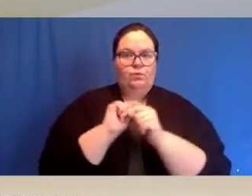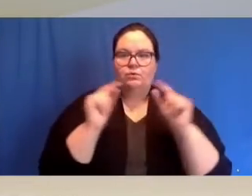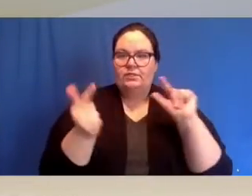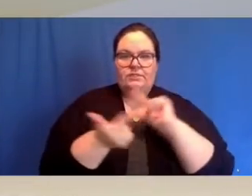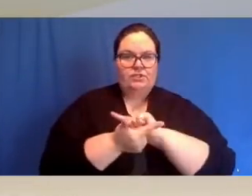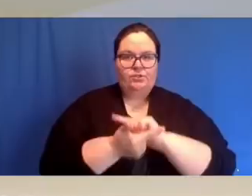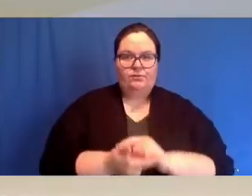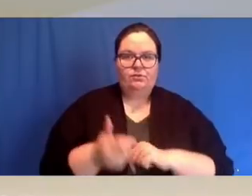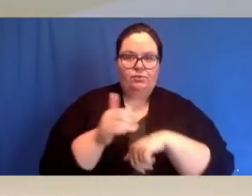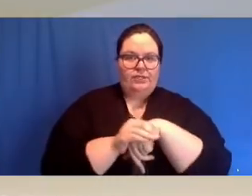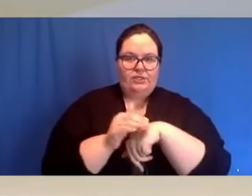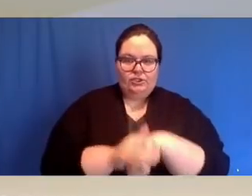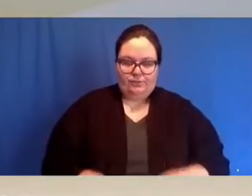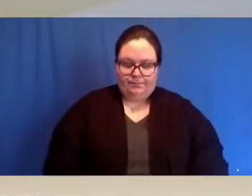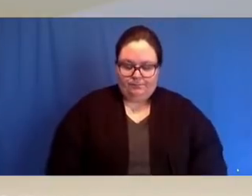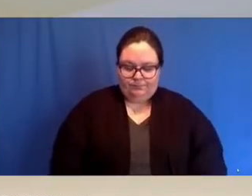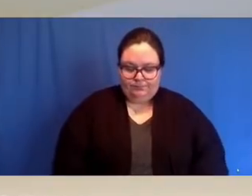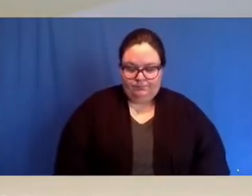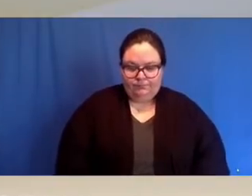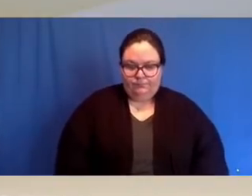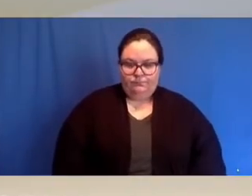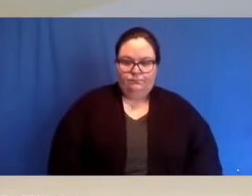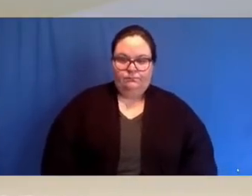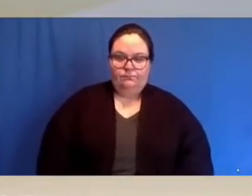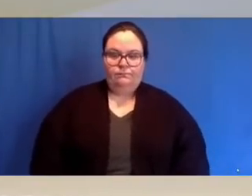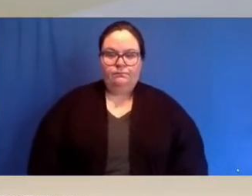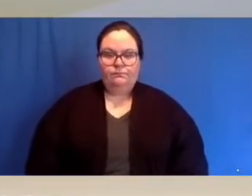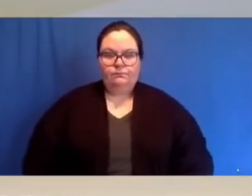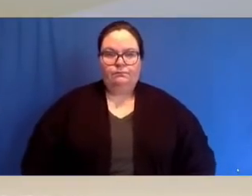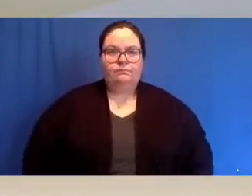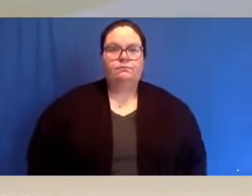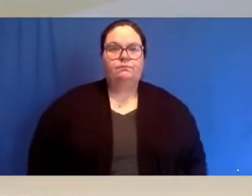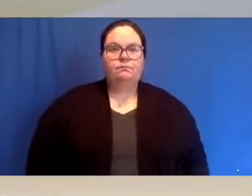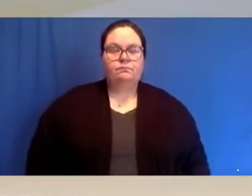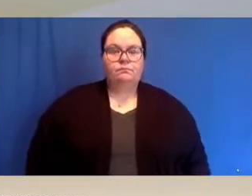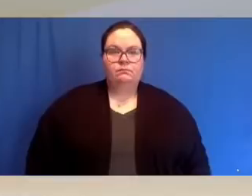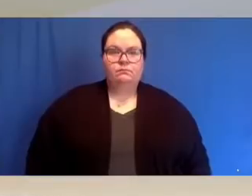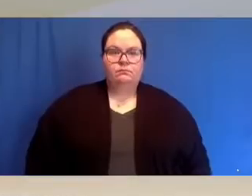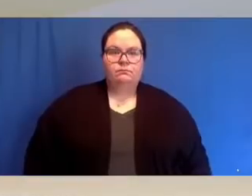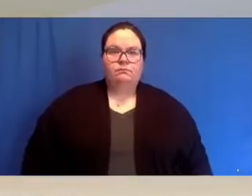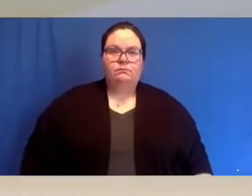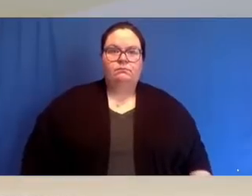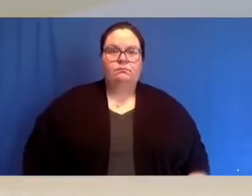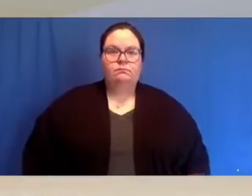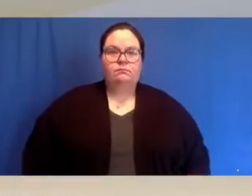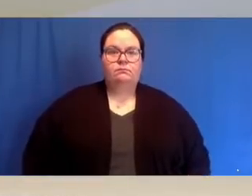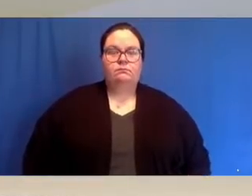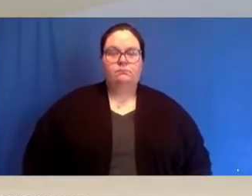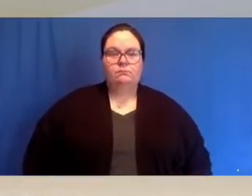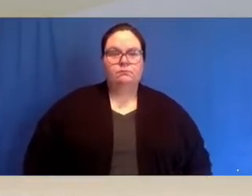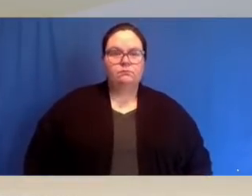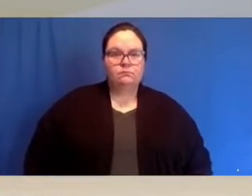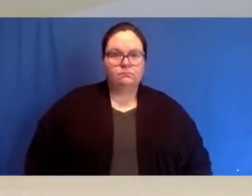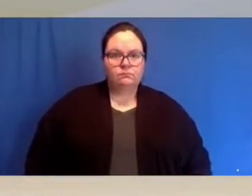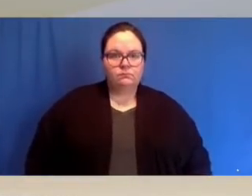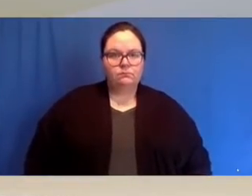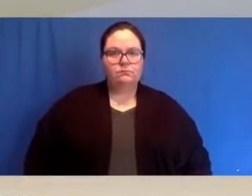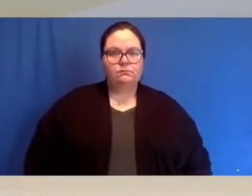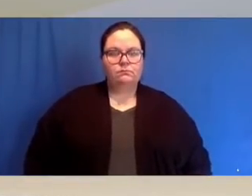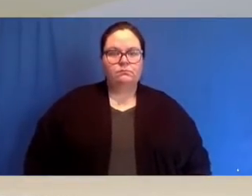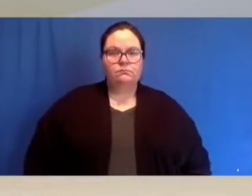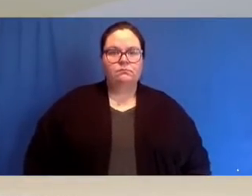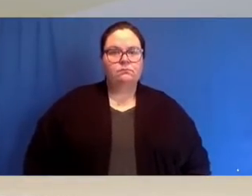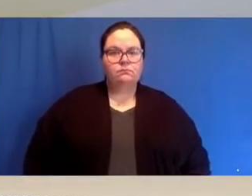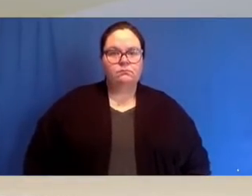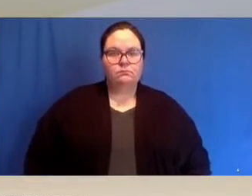vous mettez en place ces nouvelles mesures en ce moment-ci? Bonjour, Gabrielle. C'est vraiment, on